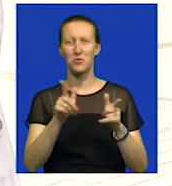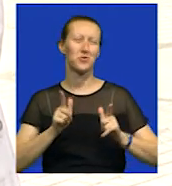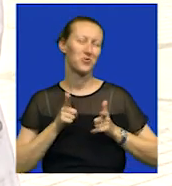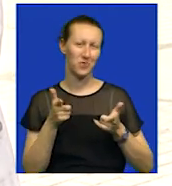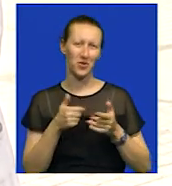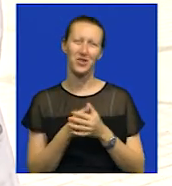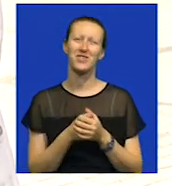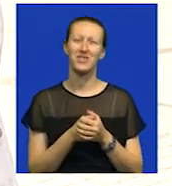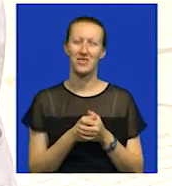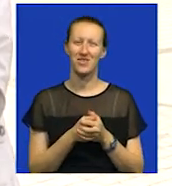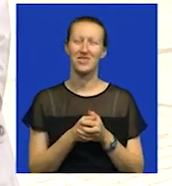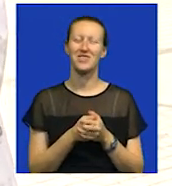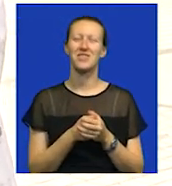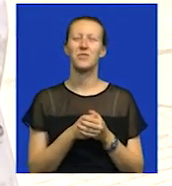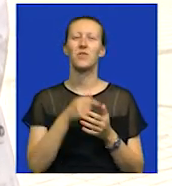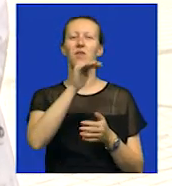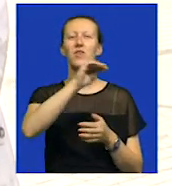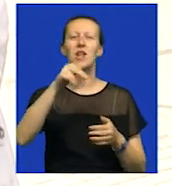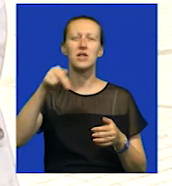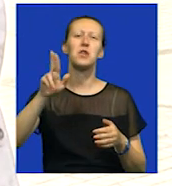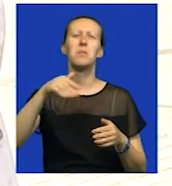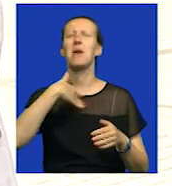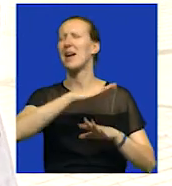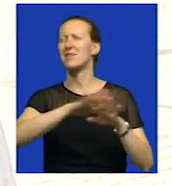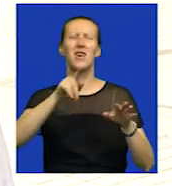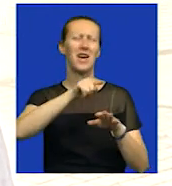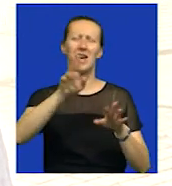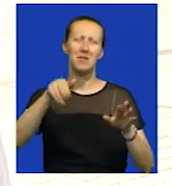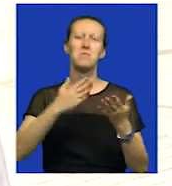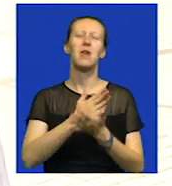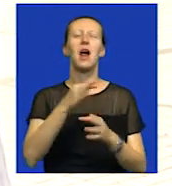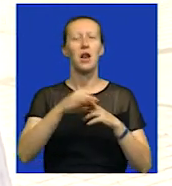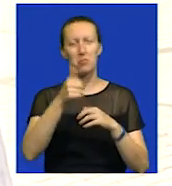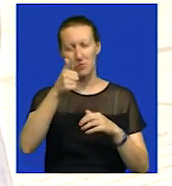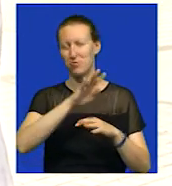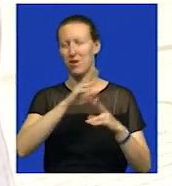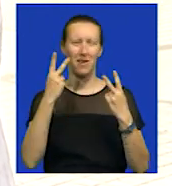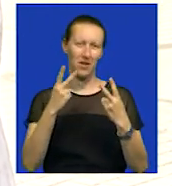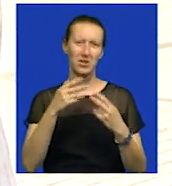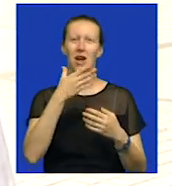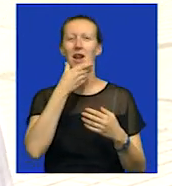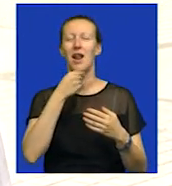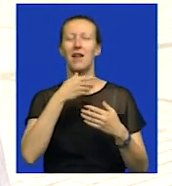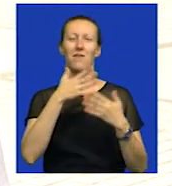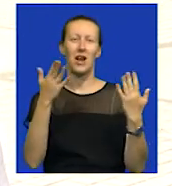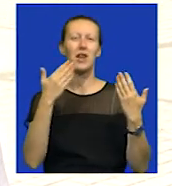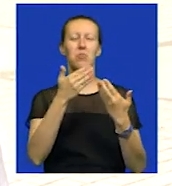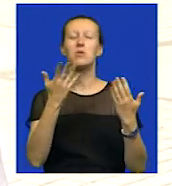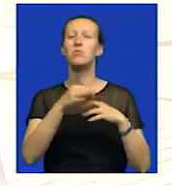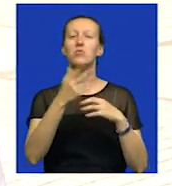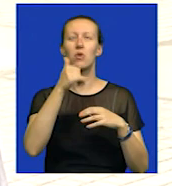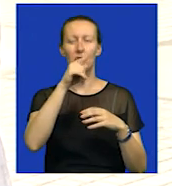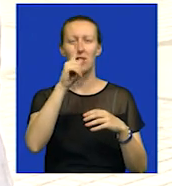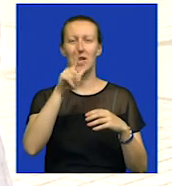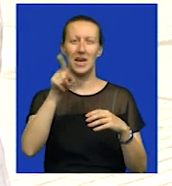baš me briga. Ove djeca, unuci, ma imam ja sve to. Ali muž je najvažniji. Jedan veliki, kako se muž zove?